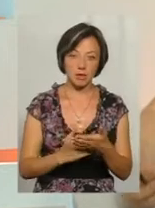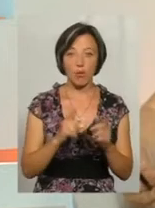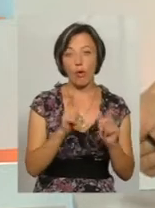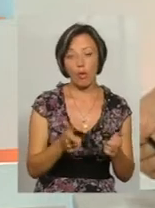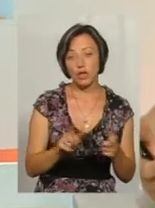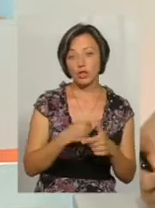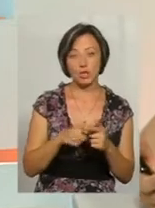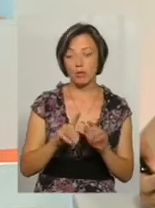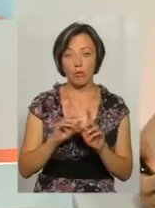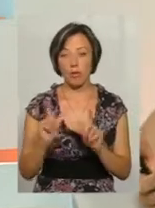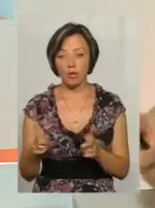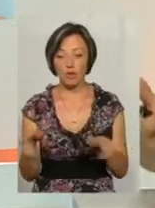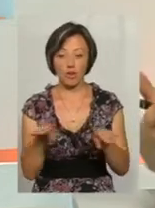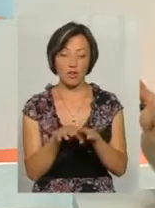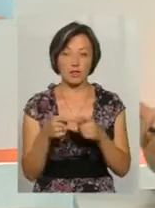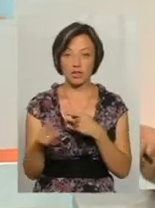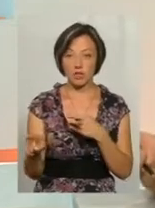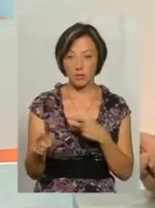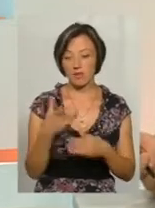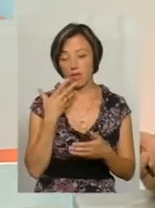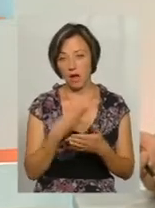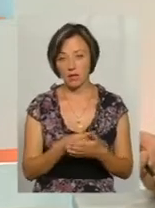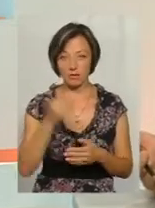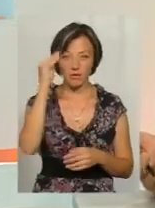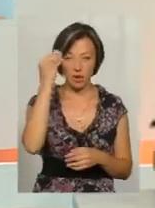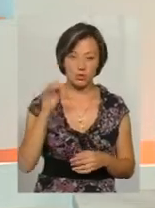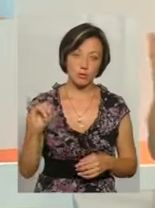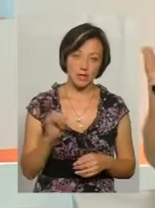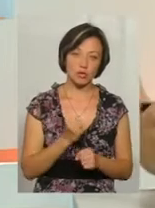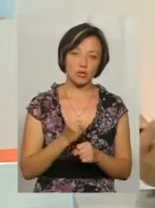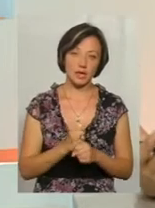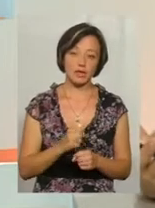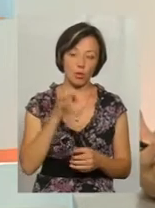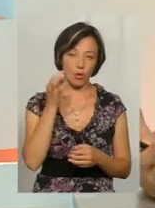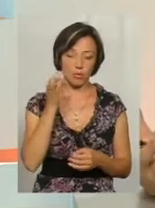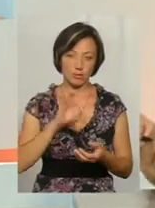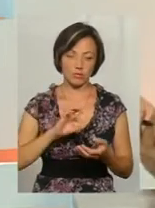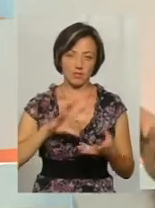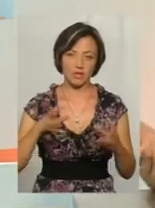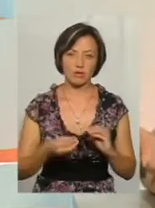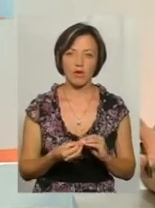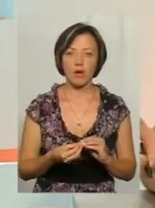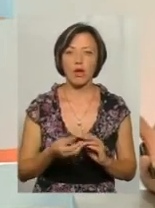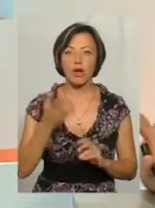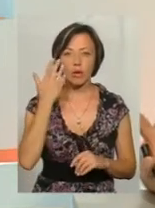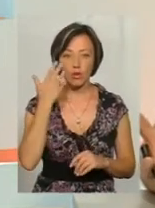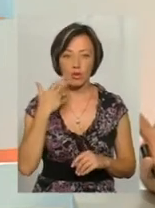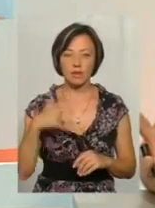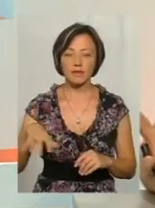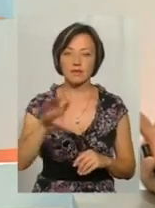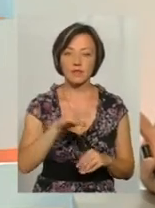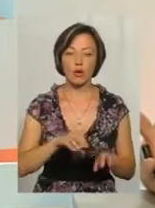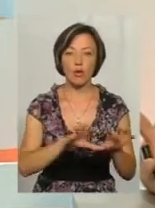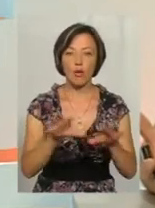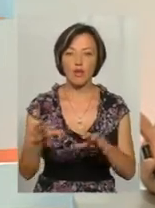чи не погодитись, порівняти з іншим, порівняти з якимись власними враженнями, ну і зробити оцінку. Тому що коли там всі